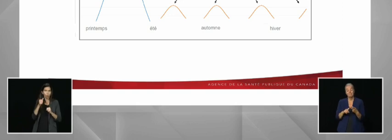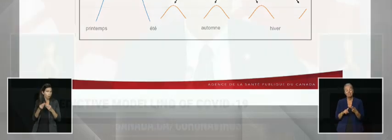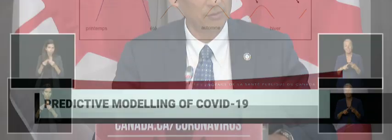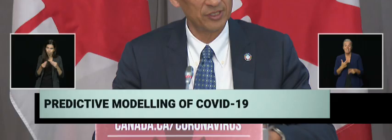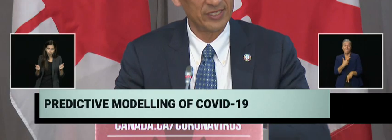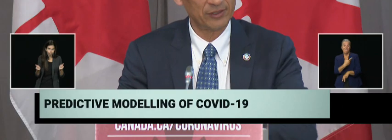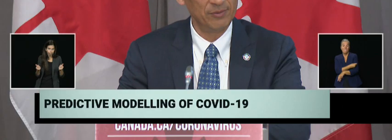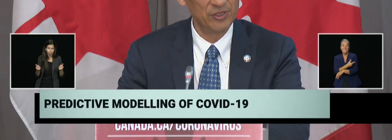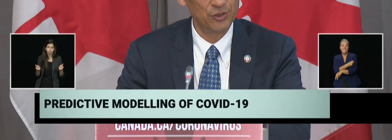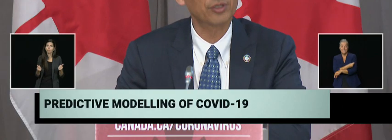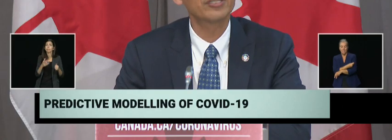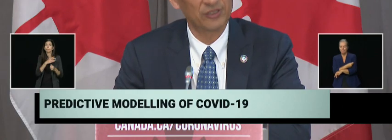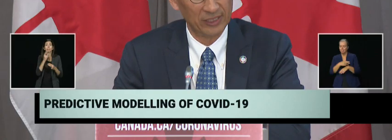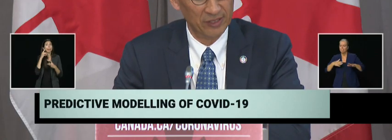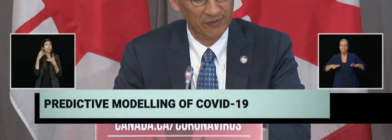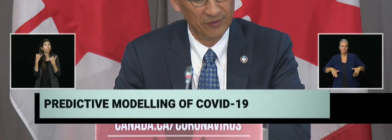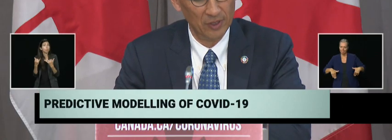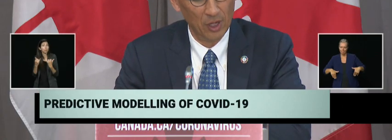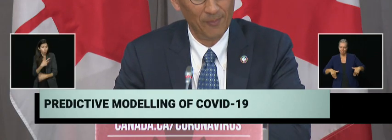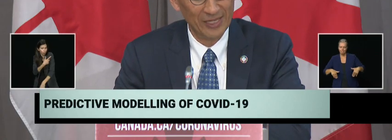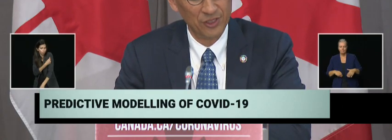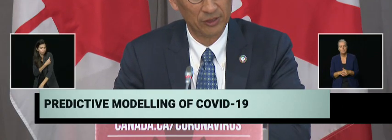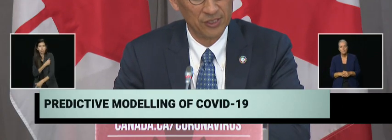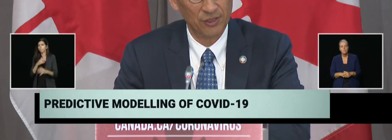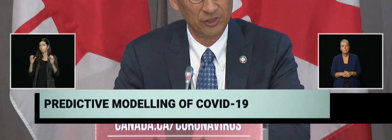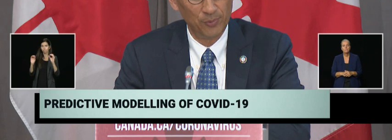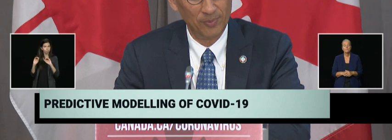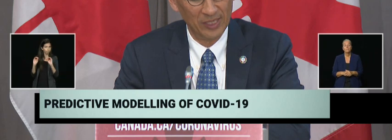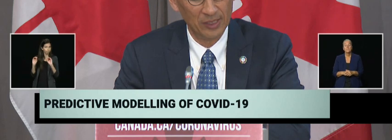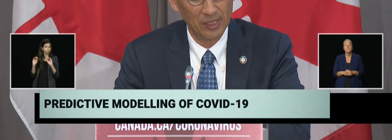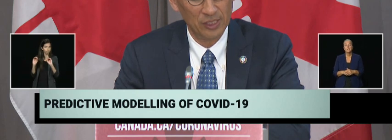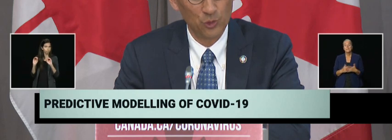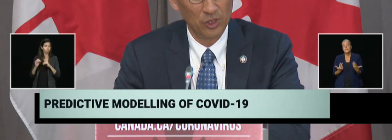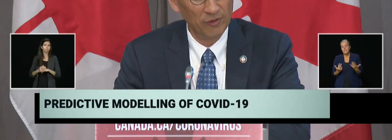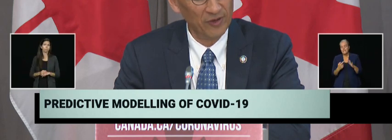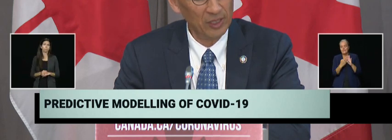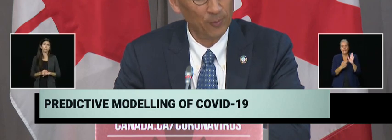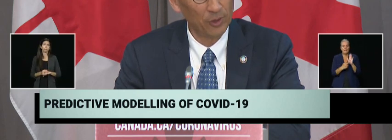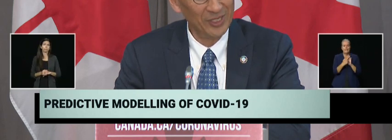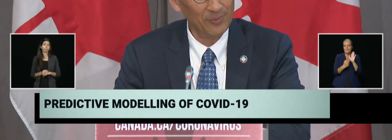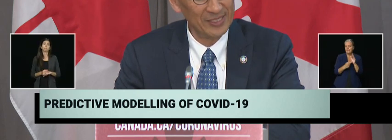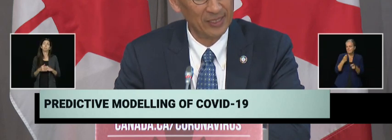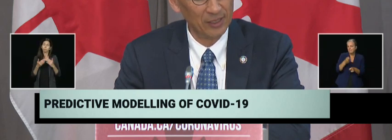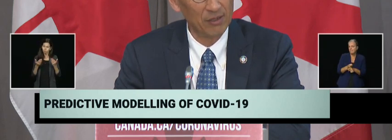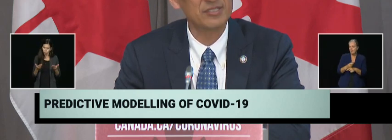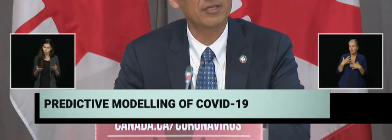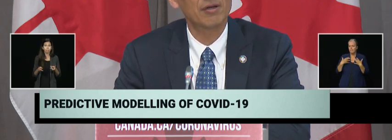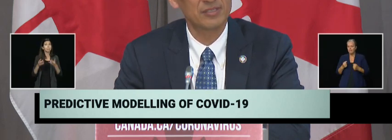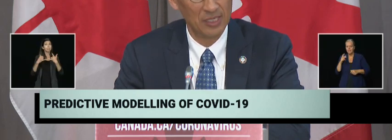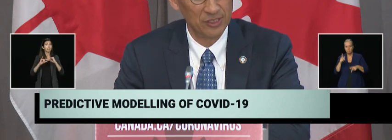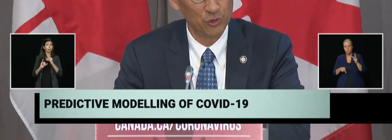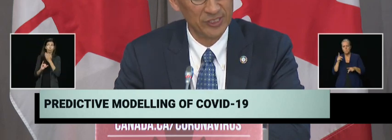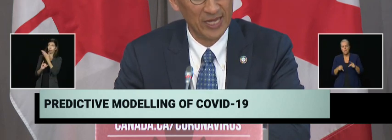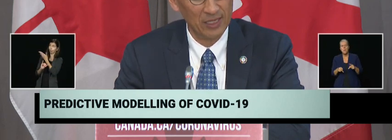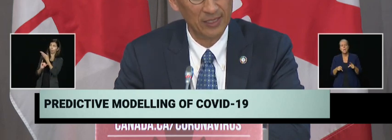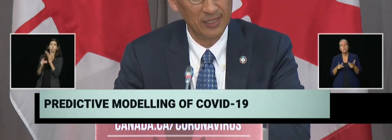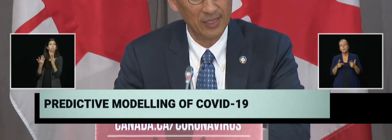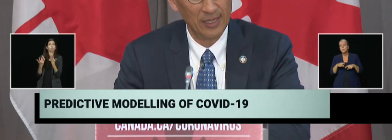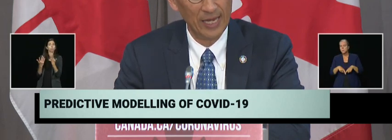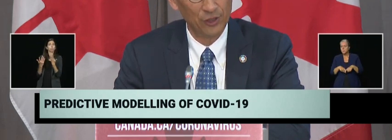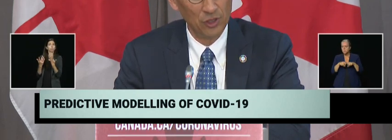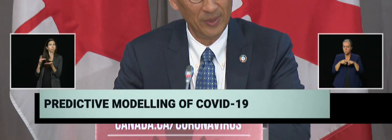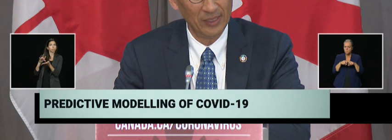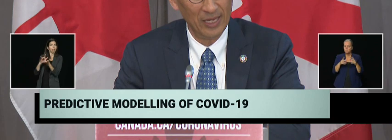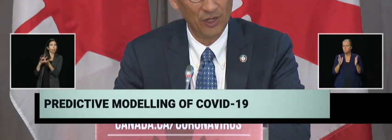Alors que certaines mesures restrictives en matière de santé publique sont enlevées pour minimiser les conséquences sociales,